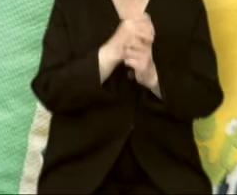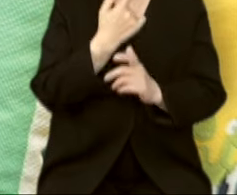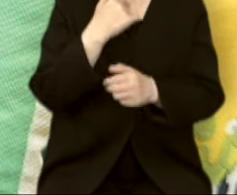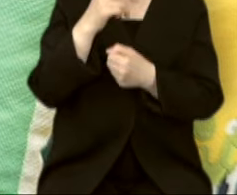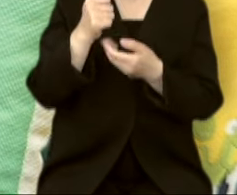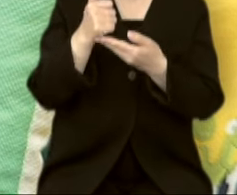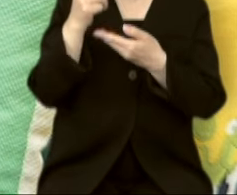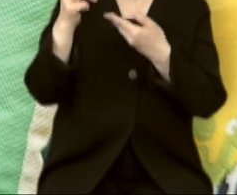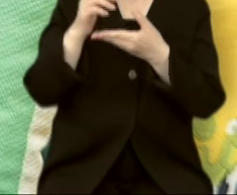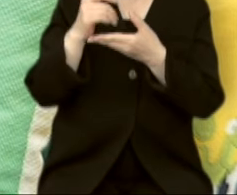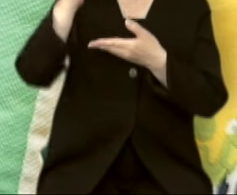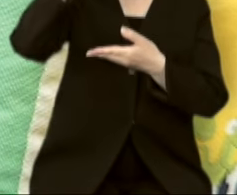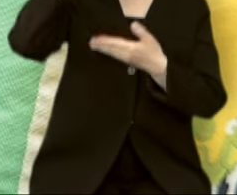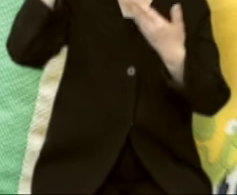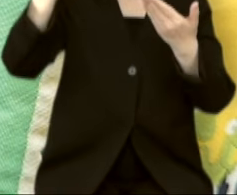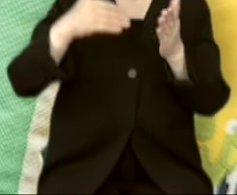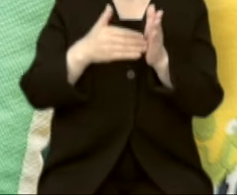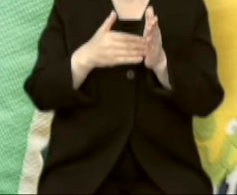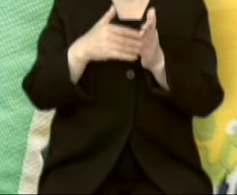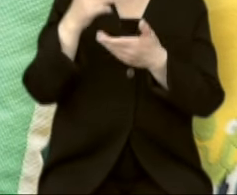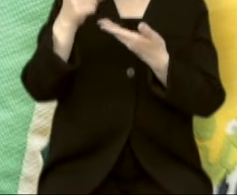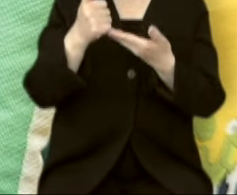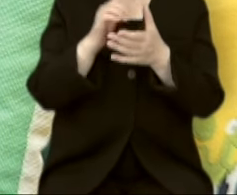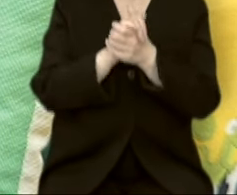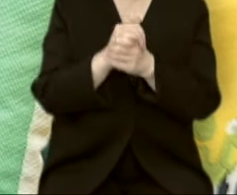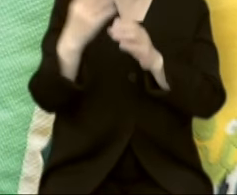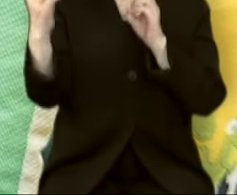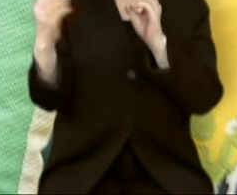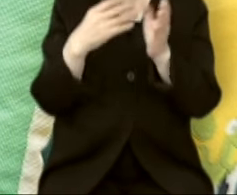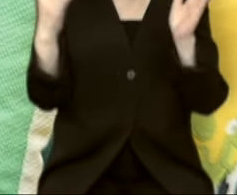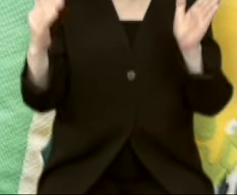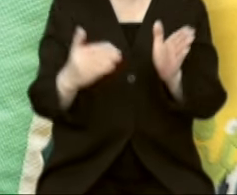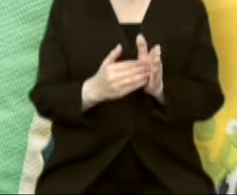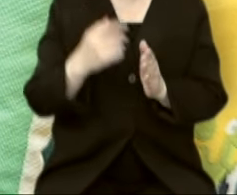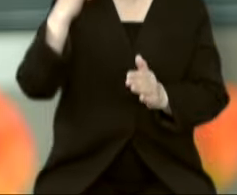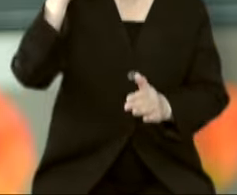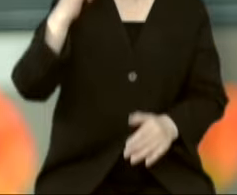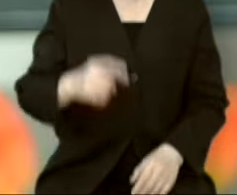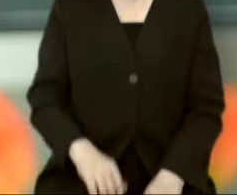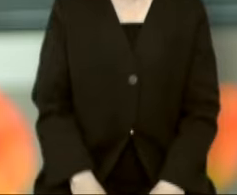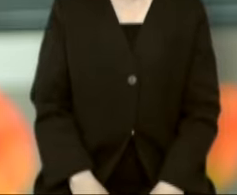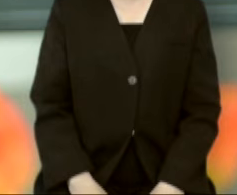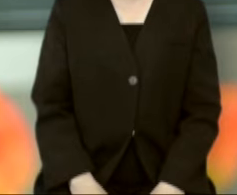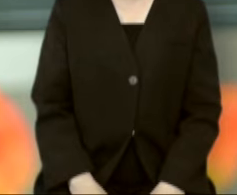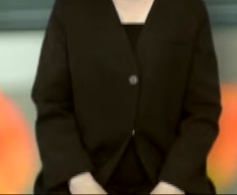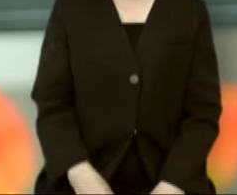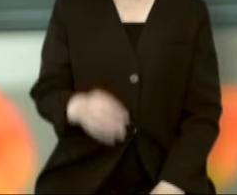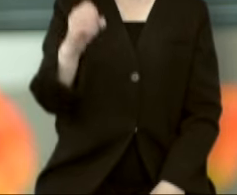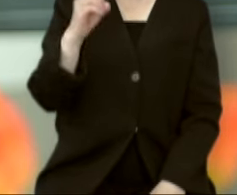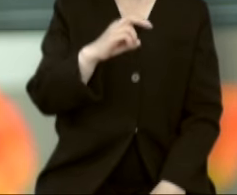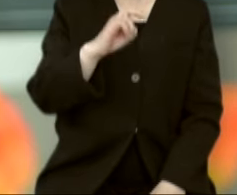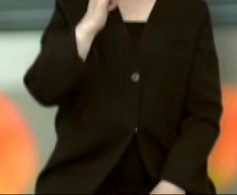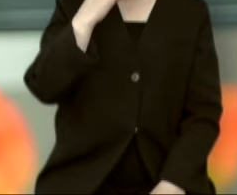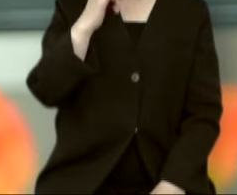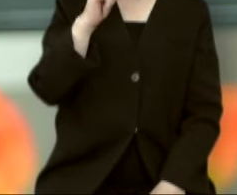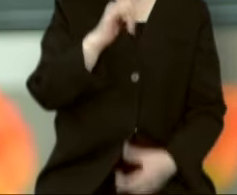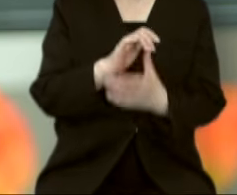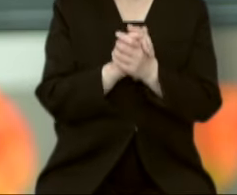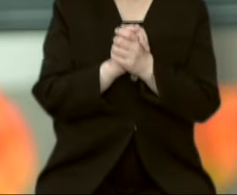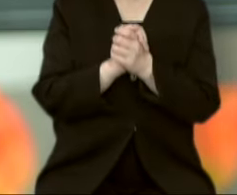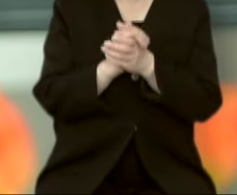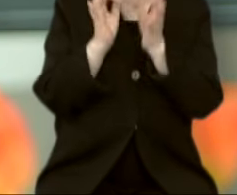네. 하나님이 생각나게 하시면서 아, 하나님께서 이 기도를 들어주셨구나. 성교사님 어렴풋이 예. 어떤 마음이 들어서 그냥 기도하신 거 아니에요? 예,